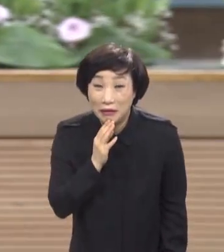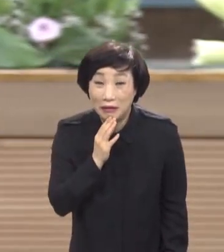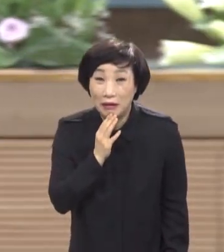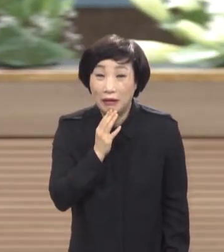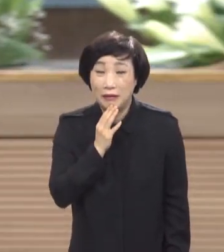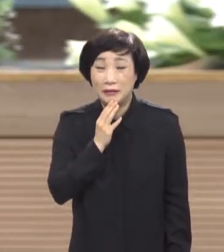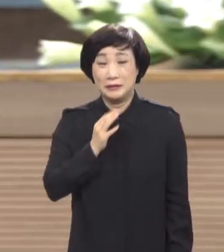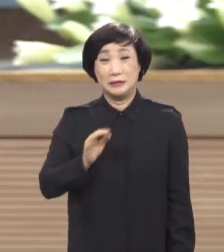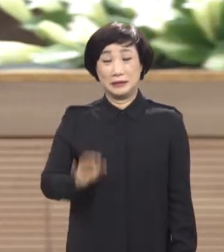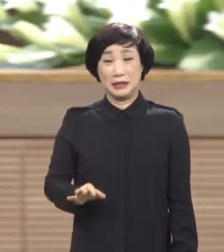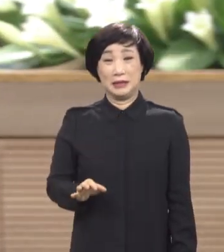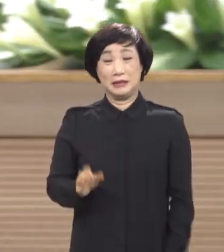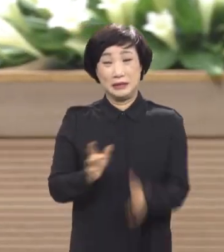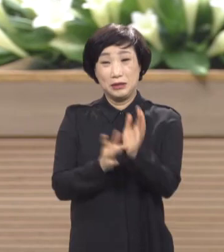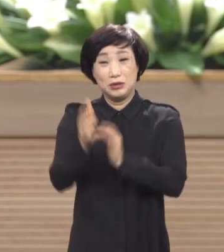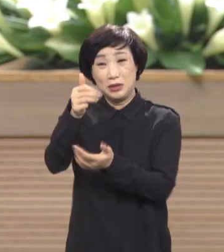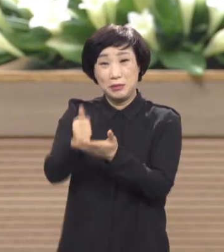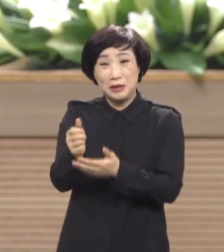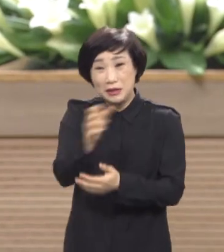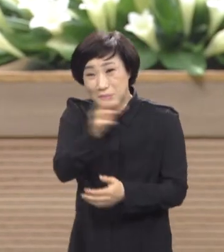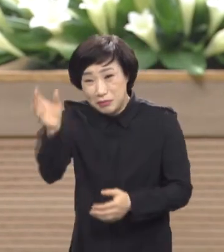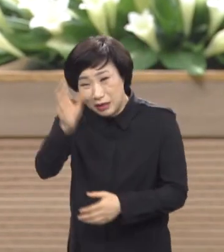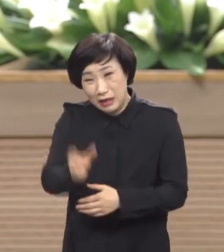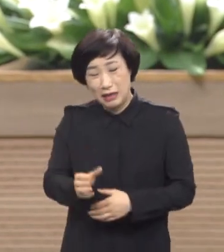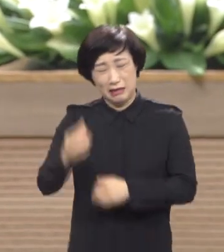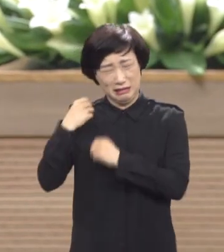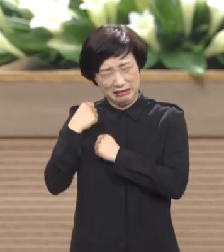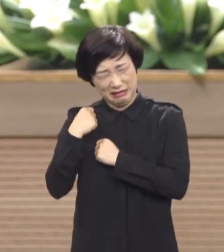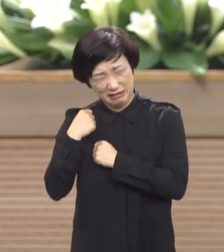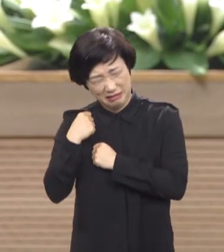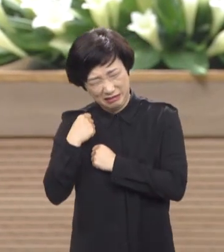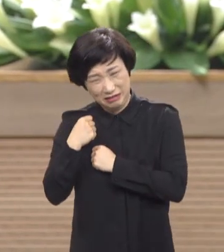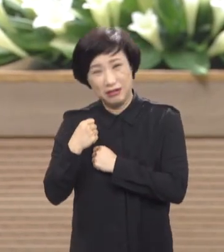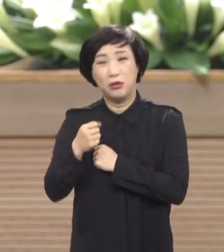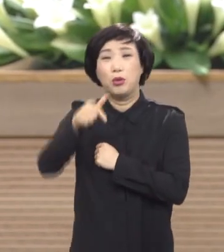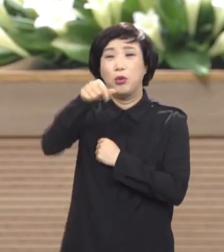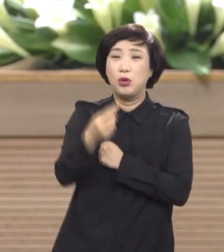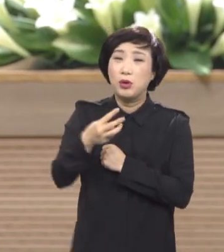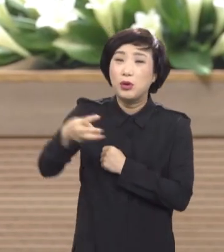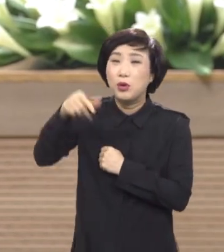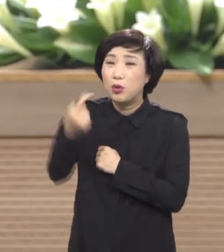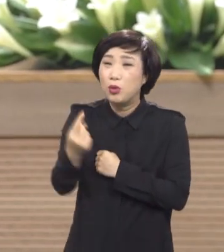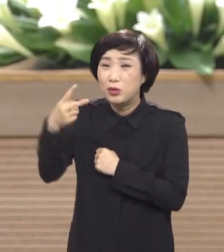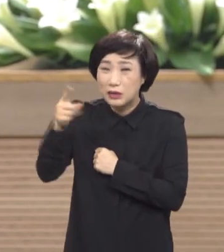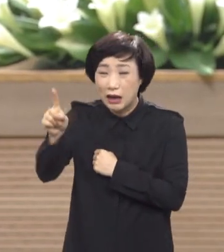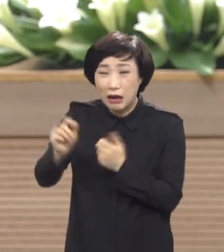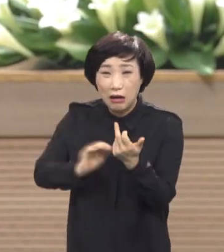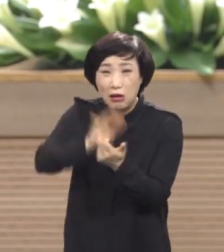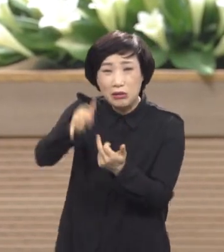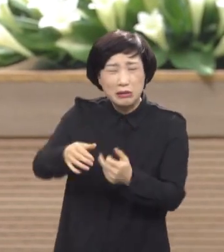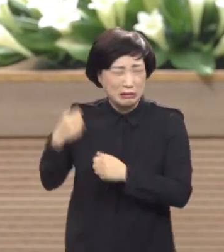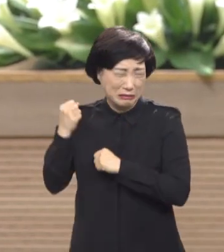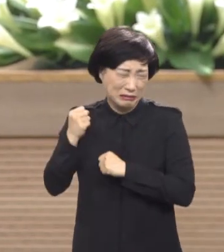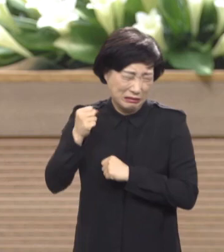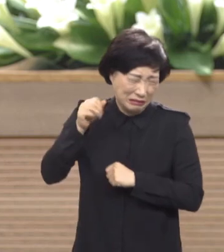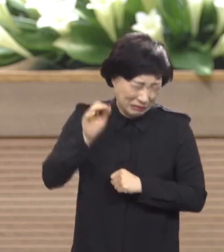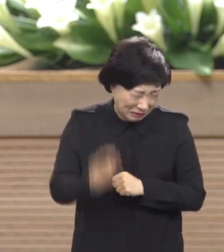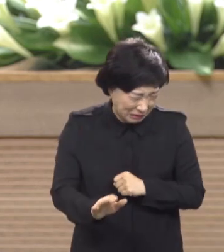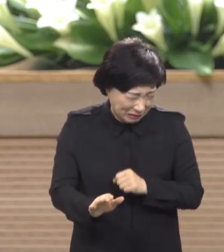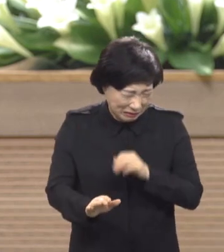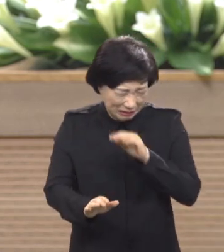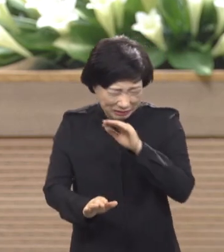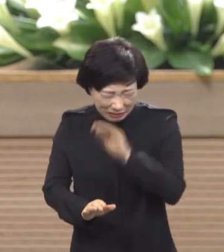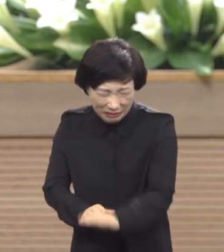십자가 지고 골고다 올라요 머리에는 가시관에서 피가 푹 푹